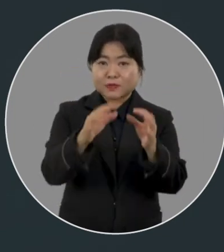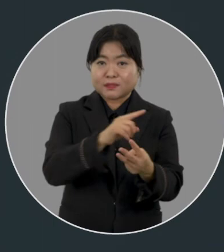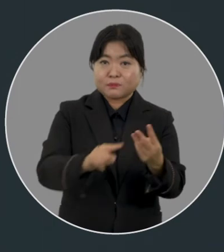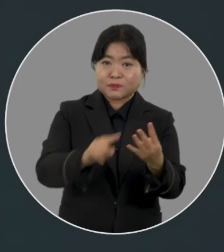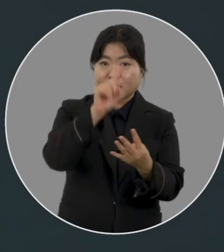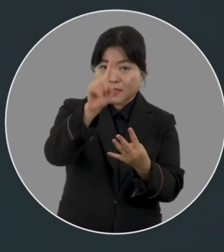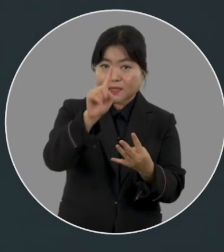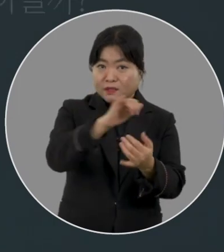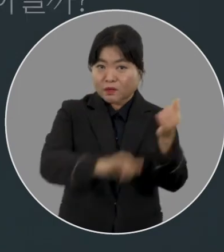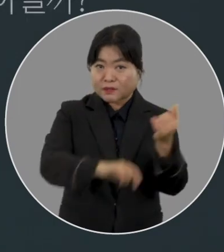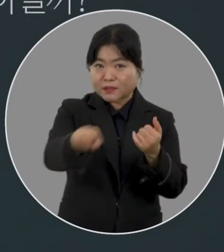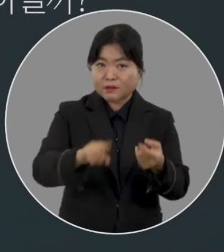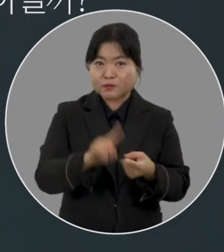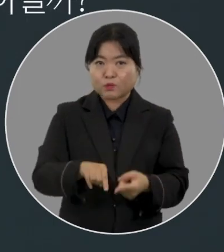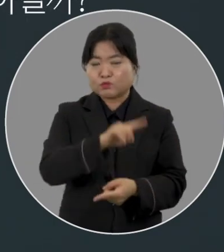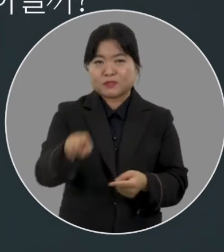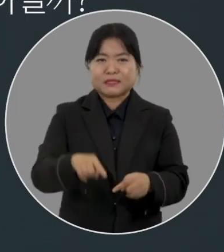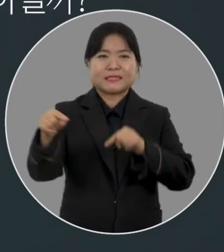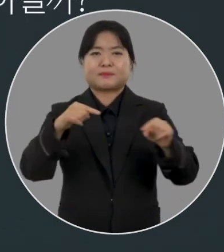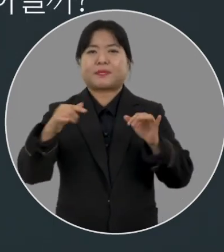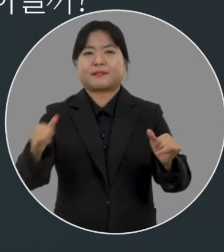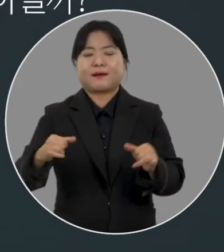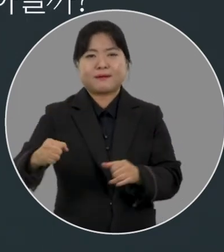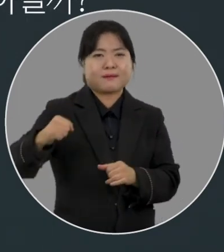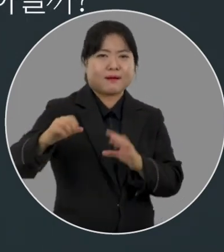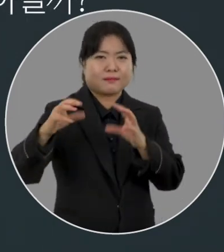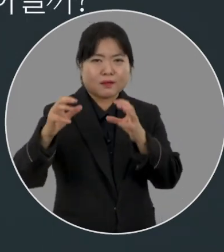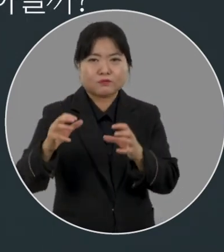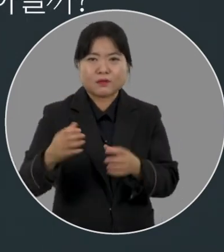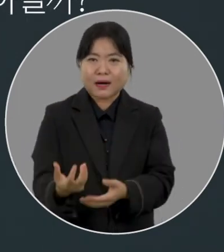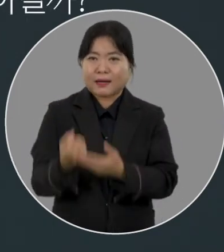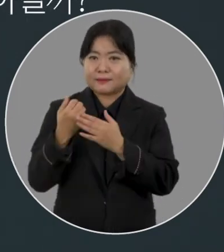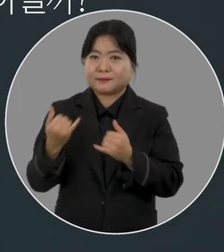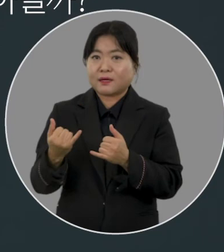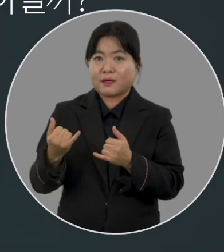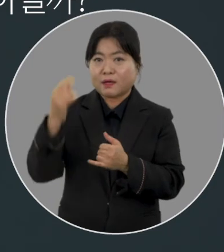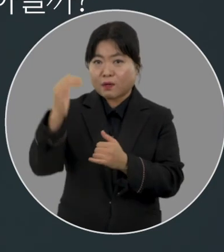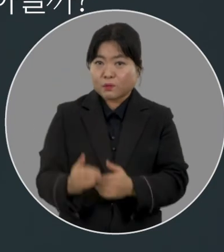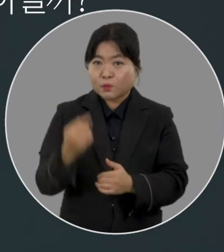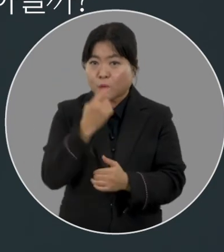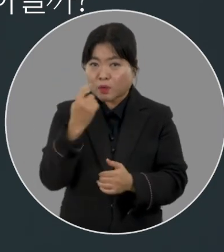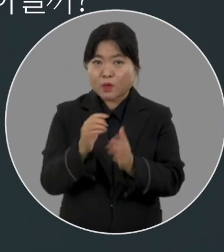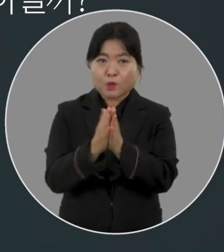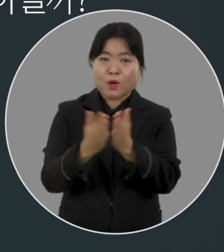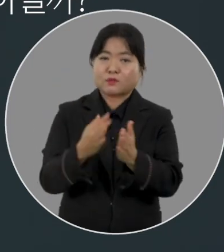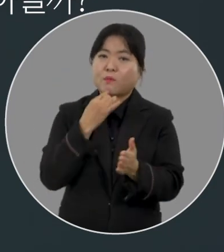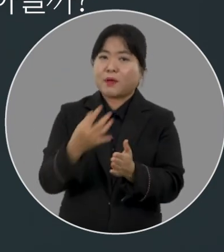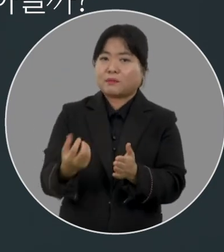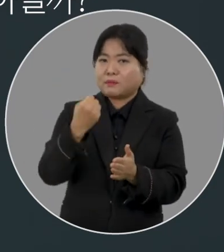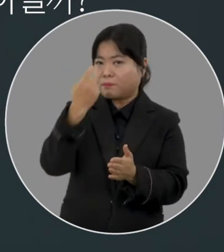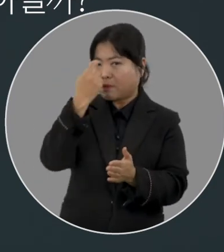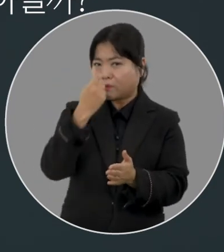1의 역사조차도 철저히 지배자, 강대국, 가진 자의 논리와 교과서를 통해서만